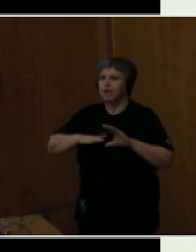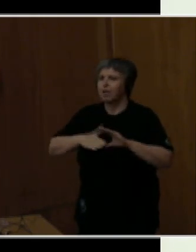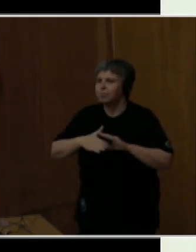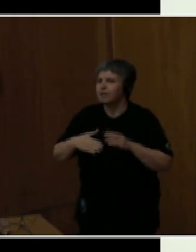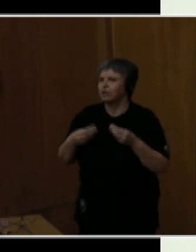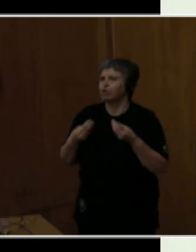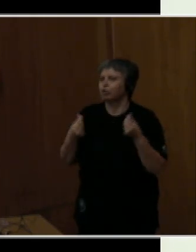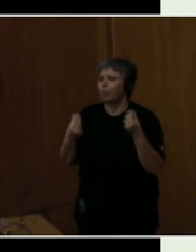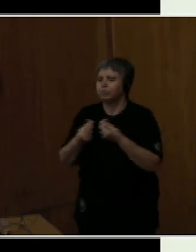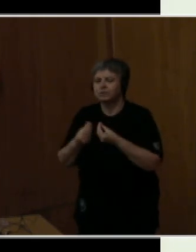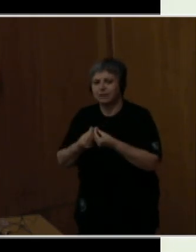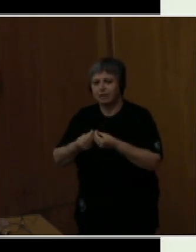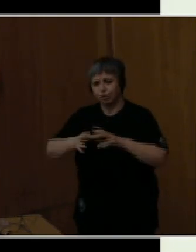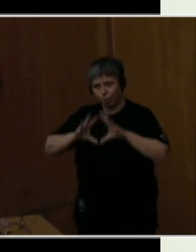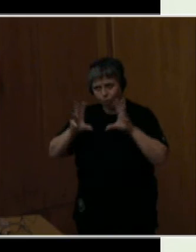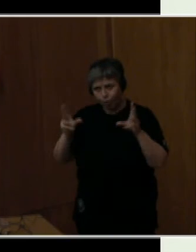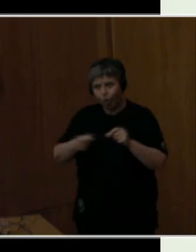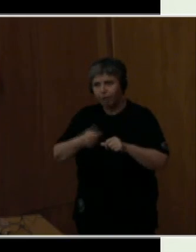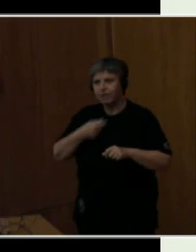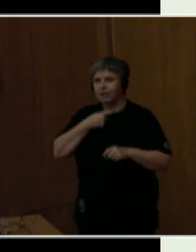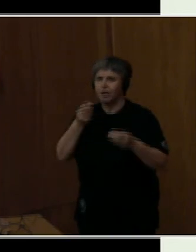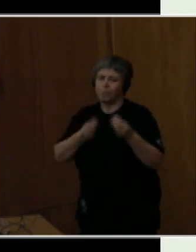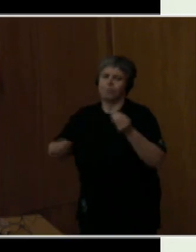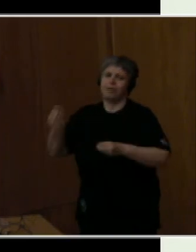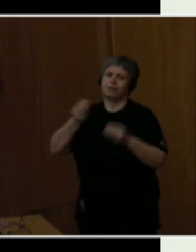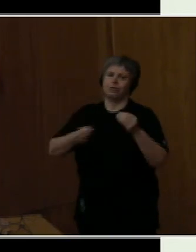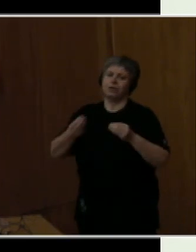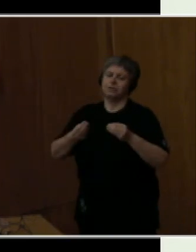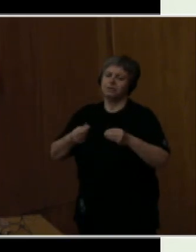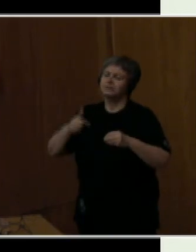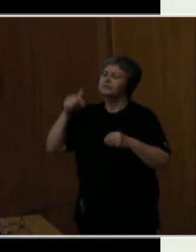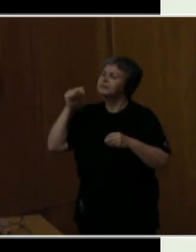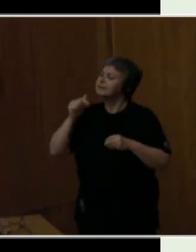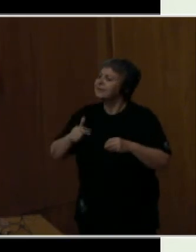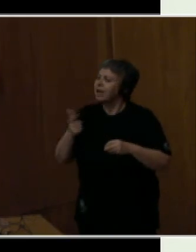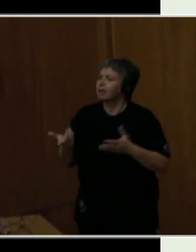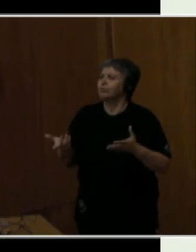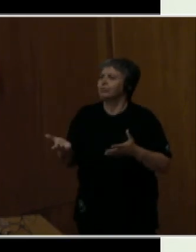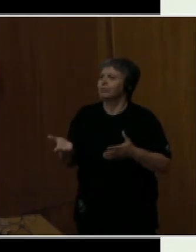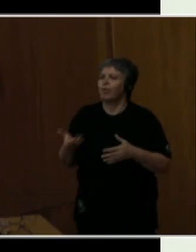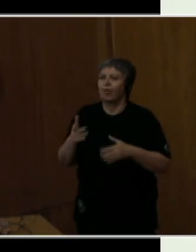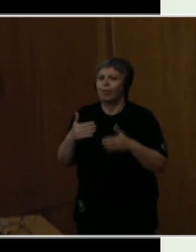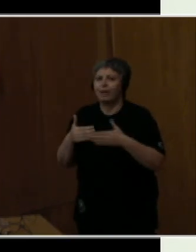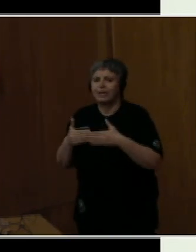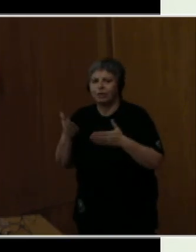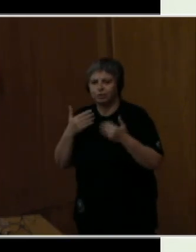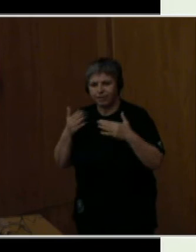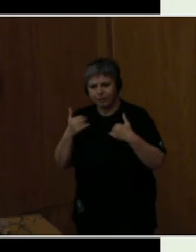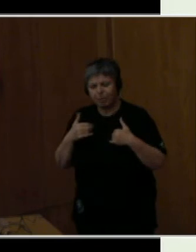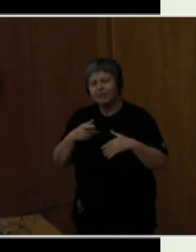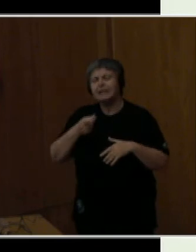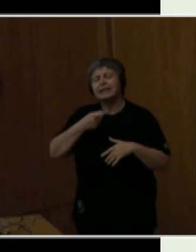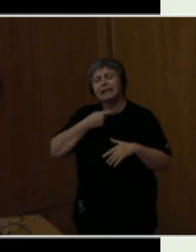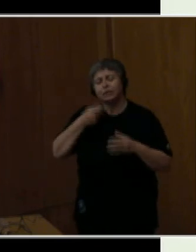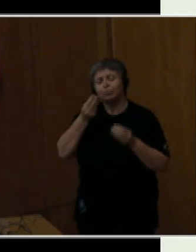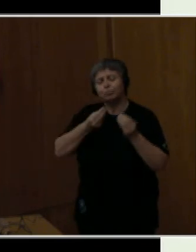κατ' επέκταση είναι ένας ατέρμον βρόχος. Υπάρχει απαίτηση για ακόμα περισσότερη χωρητικότητα και πιο